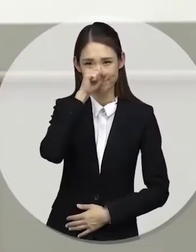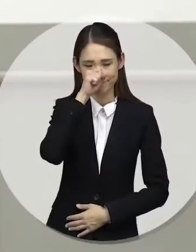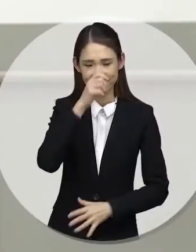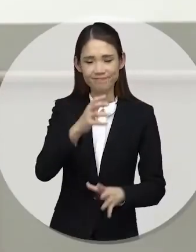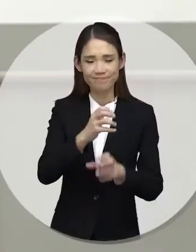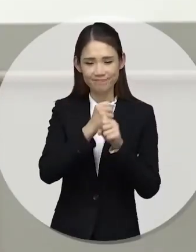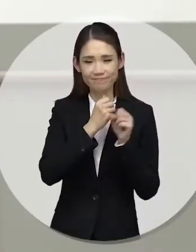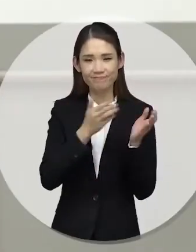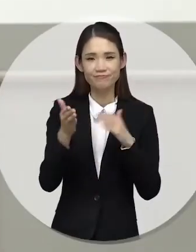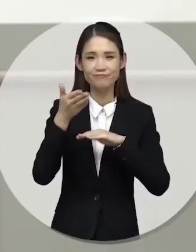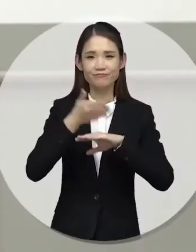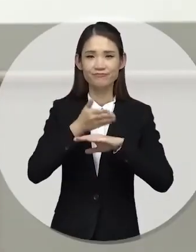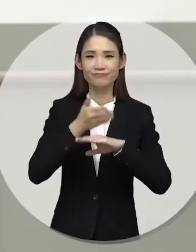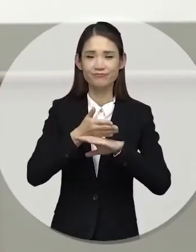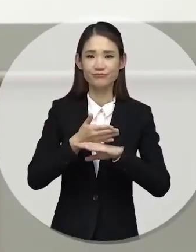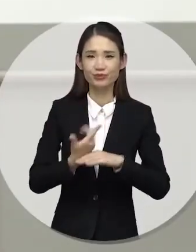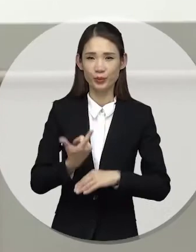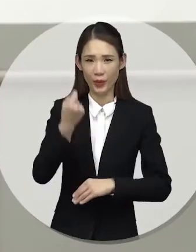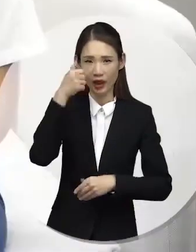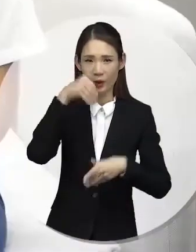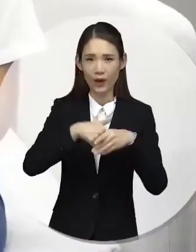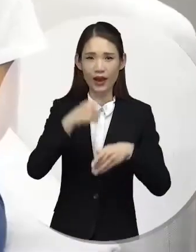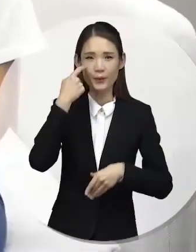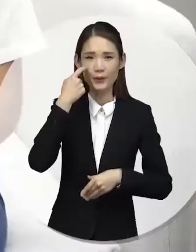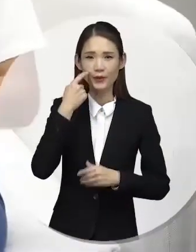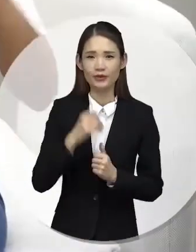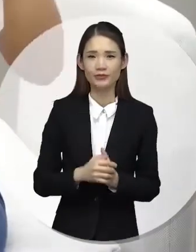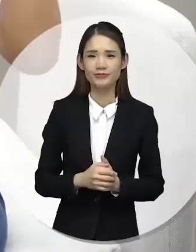정리 감사합니다. 그럼 바로 한번 투표를 해볼게요.